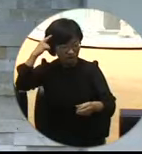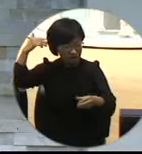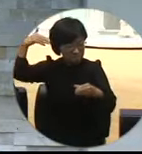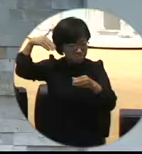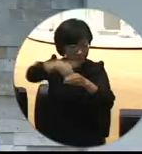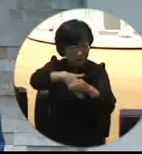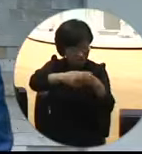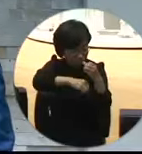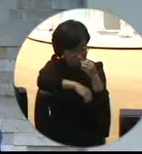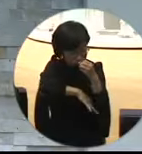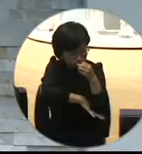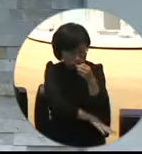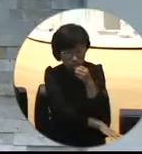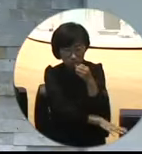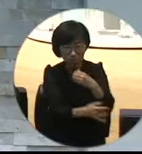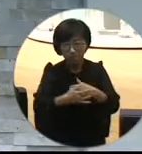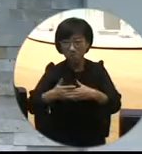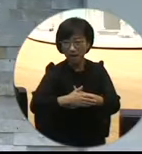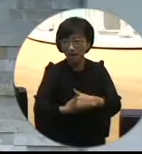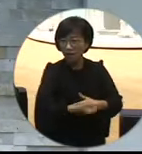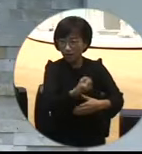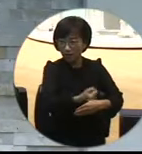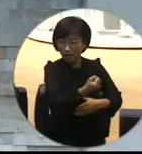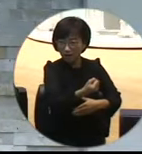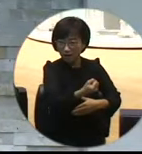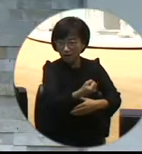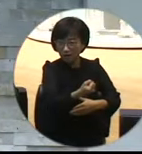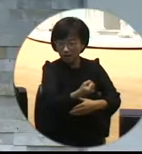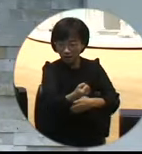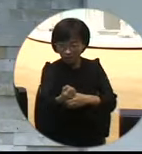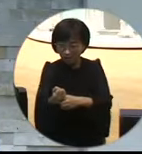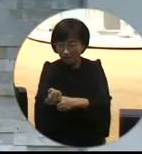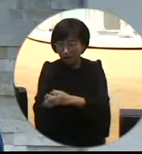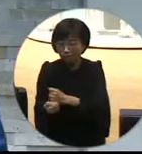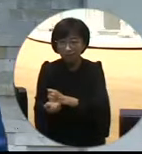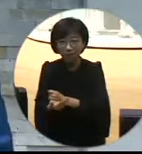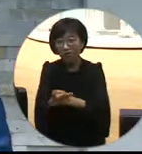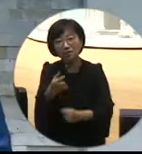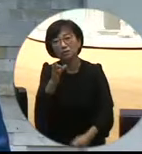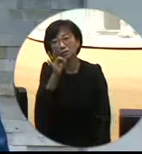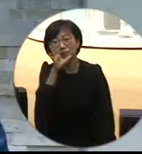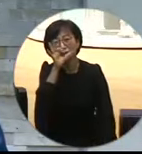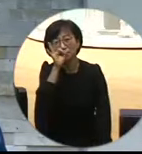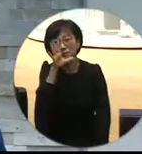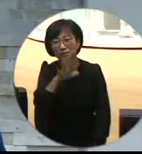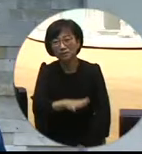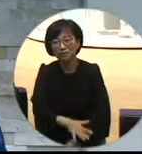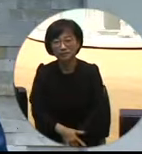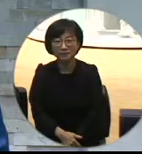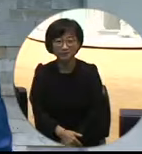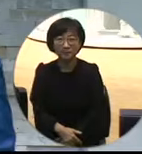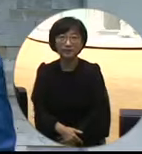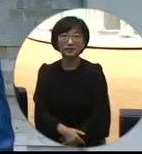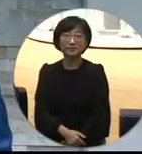있기 때문에 영적 영향력을 입히지 못하고 있다는 거예요. 그래서